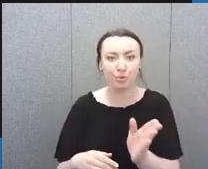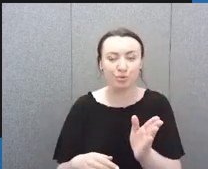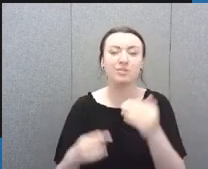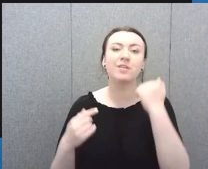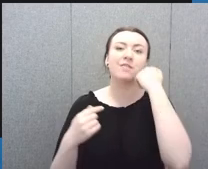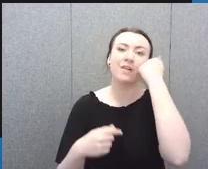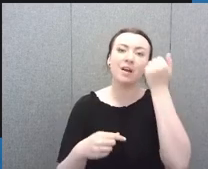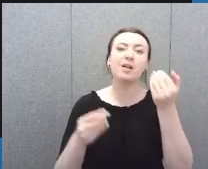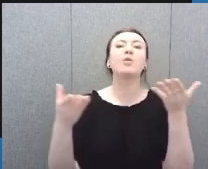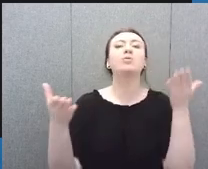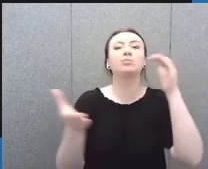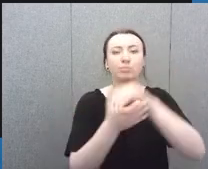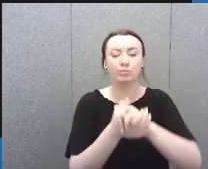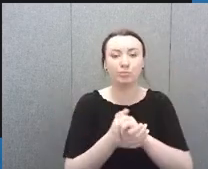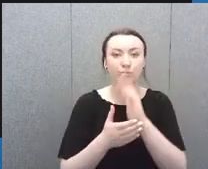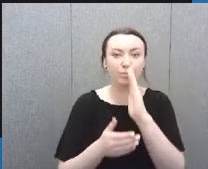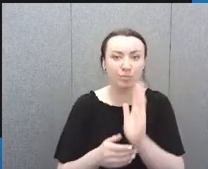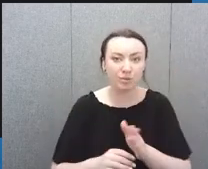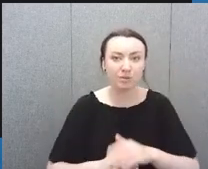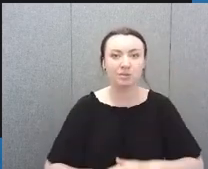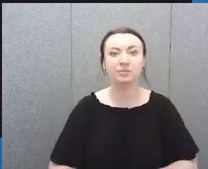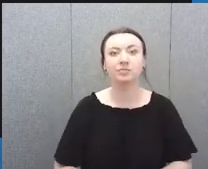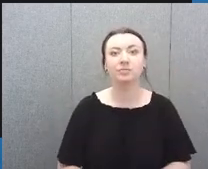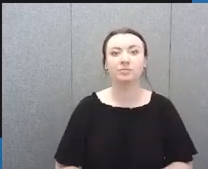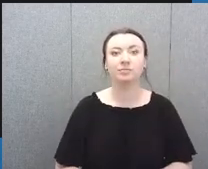будем встречаться и дальше, и будем конструктивно